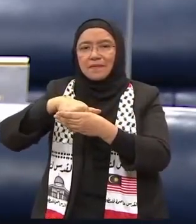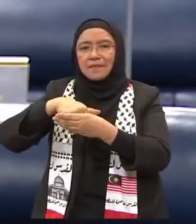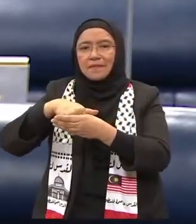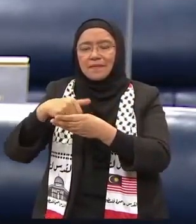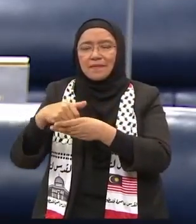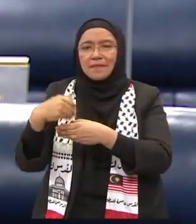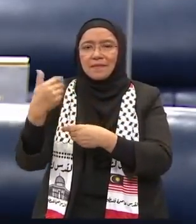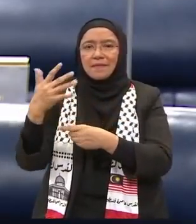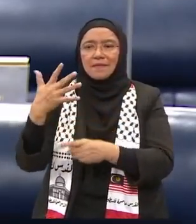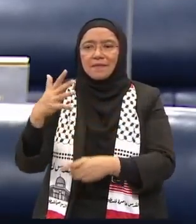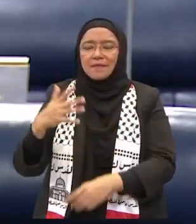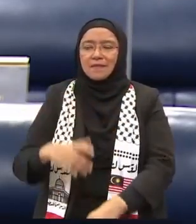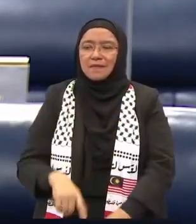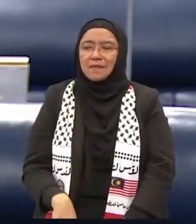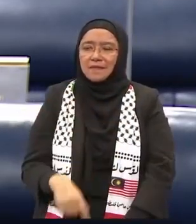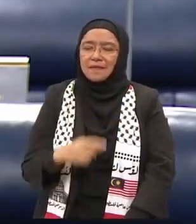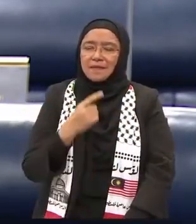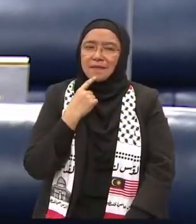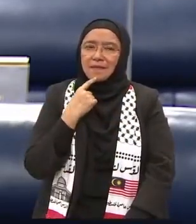8